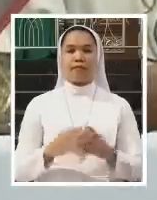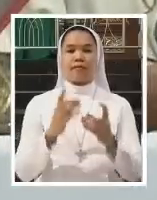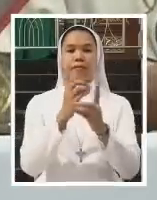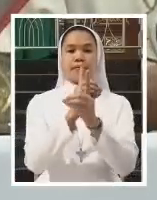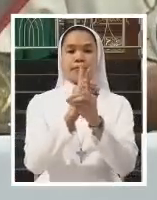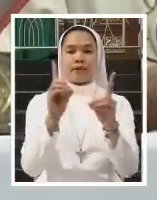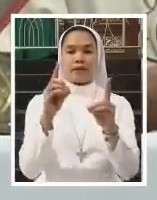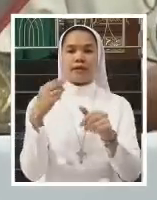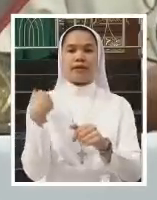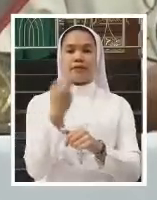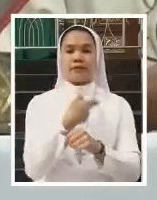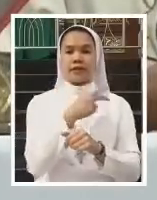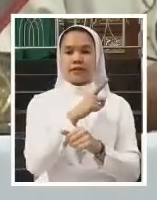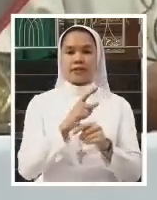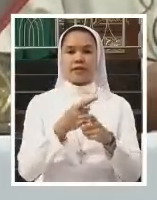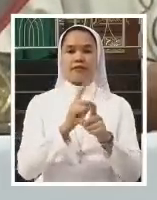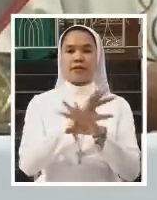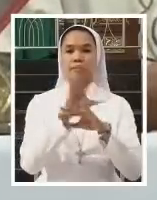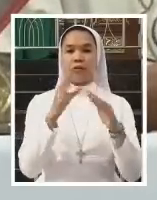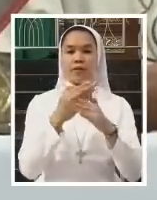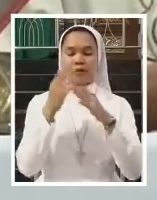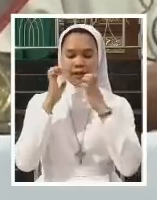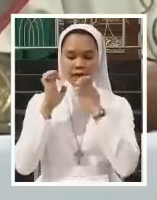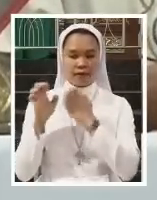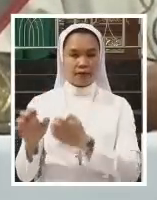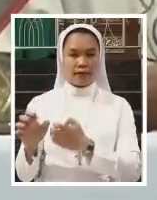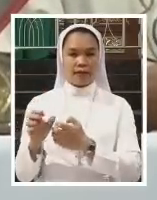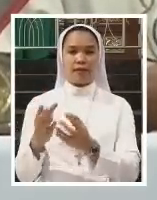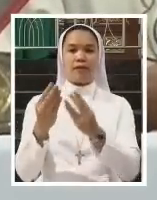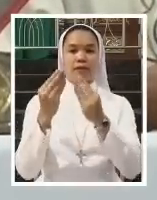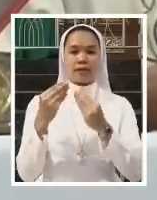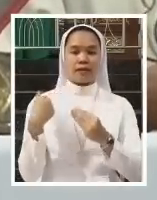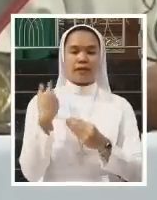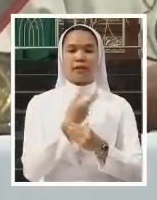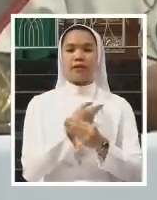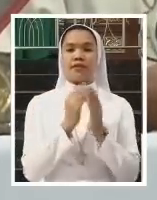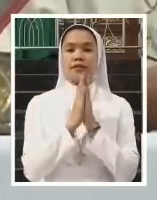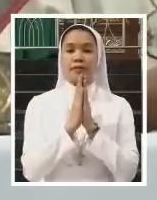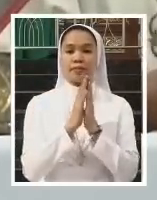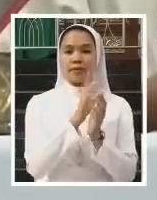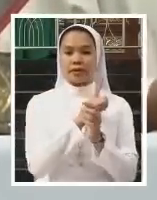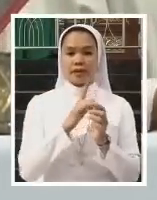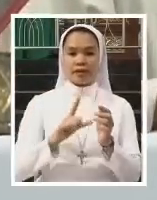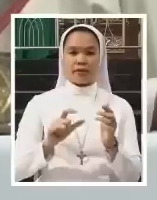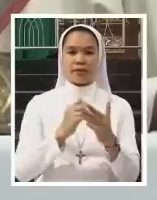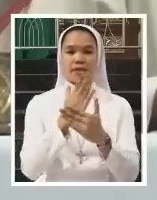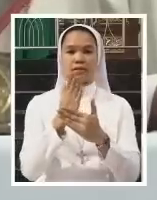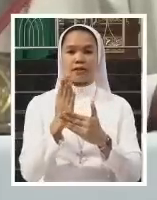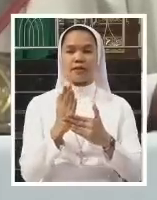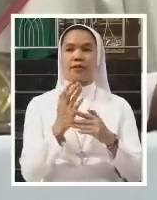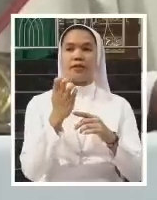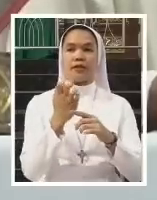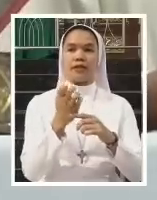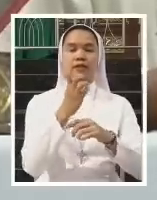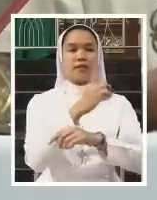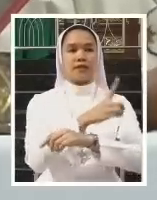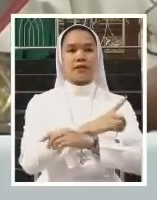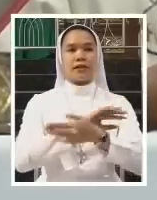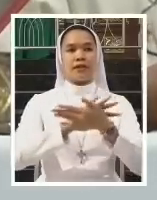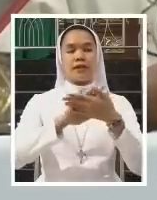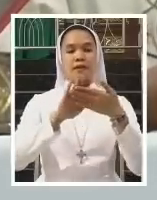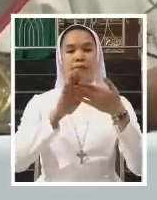Agawa kami sa kabos na maraot na may biibig kami kagurangnan. Warasan sa mga aldaw niya mo